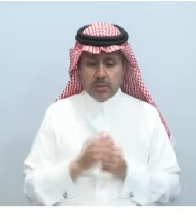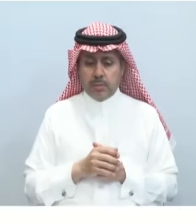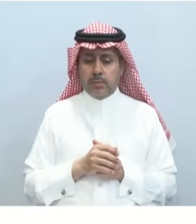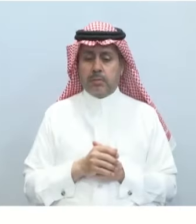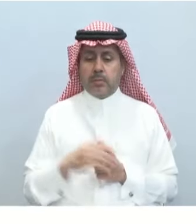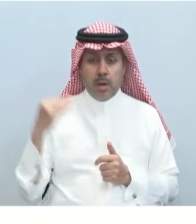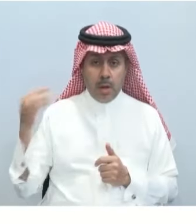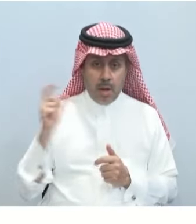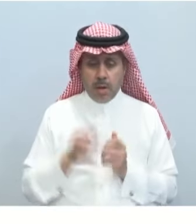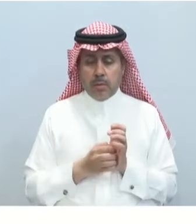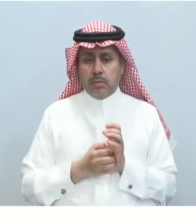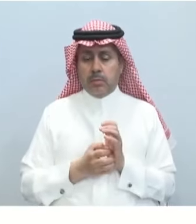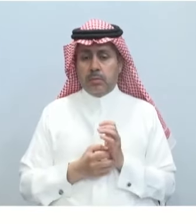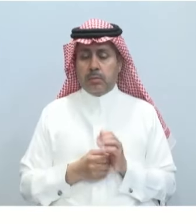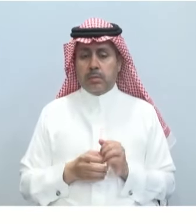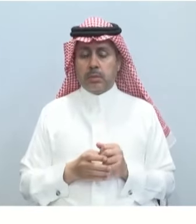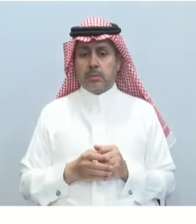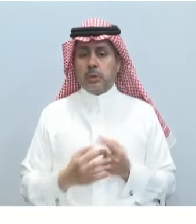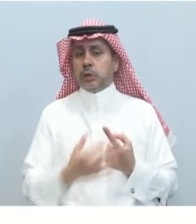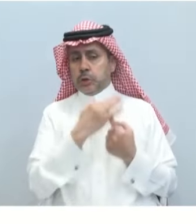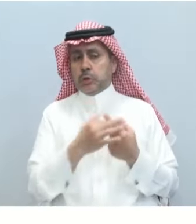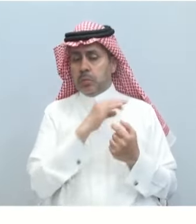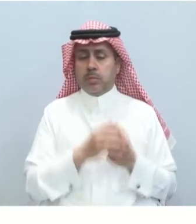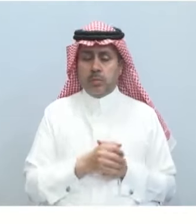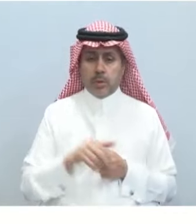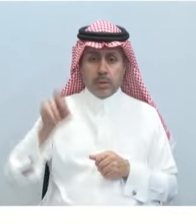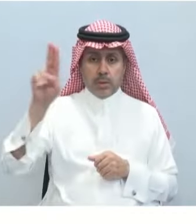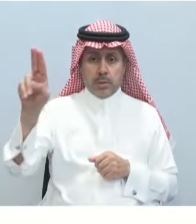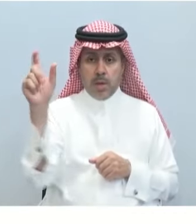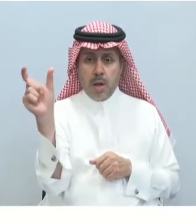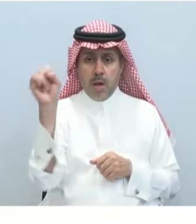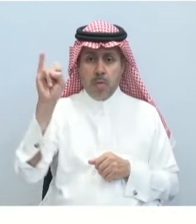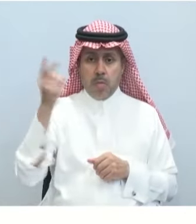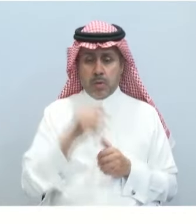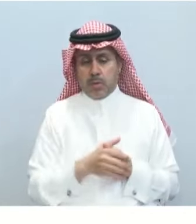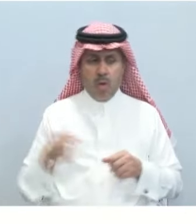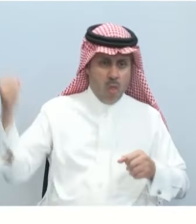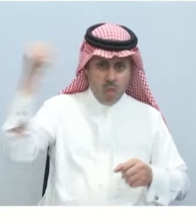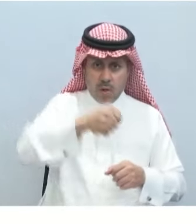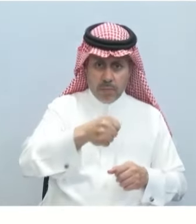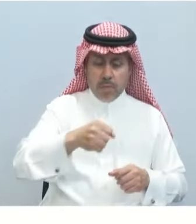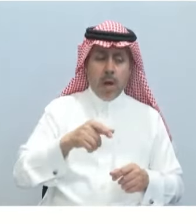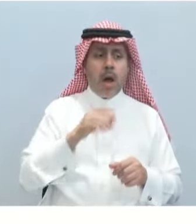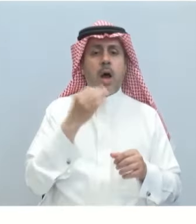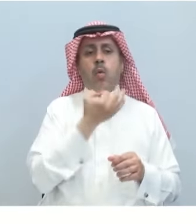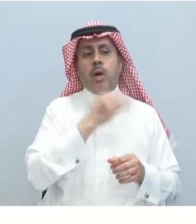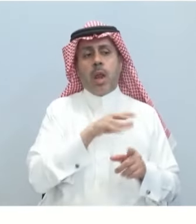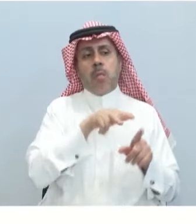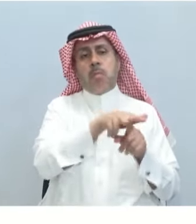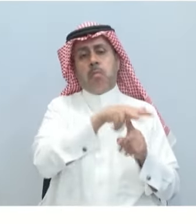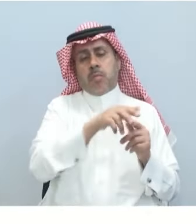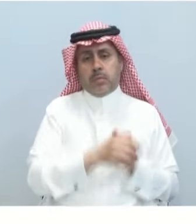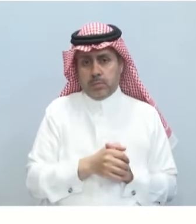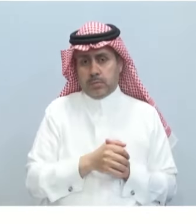حاله بان حاله يتعرض فيها الطالب والطالب محاولات متكرره من الهجوم بالضرب او الكلام امام الاخرين